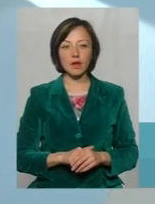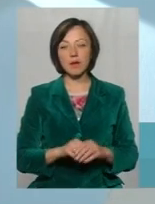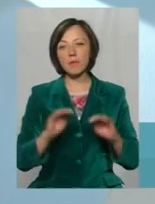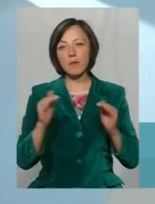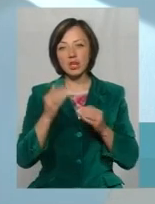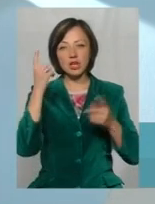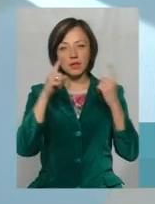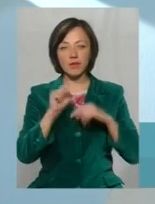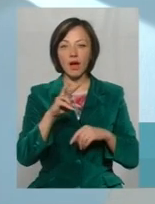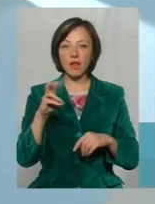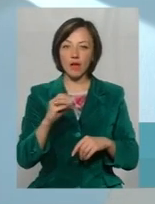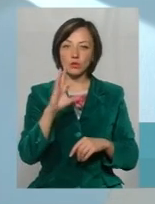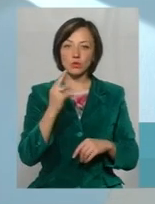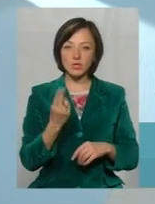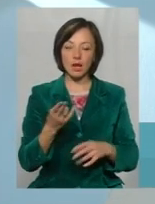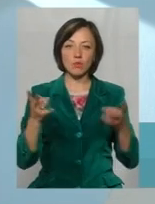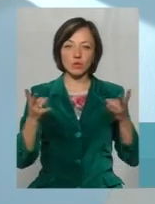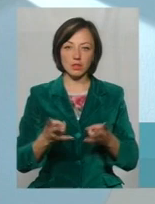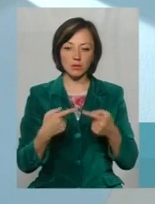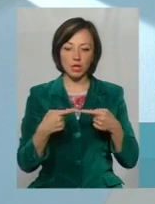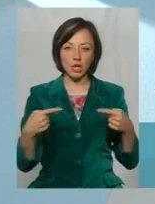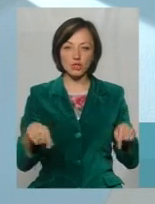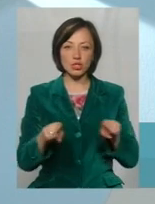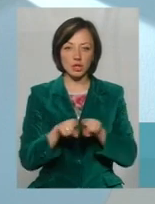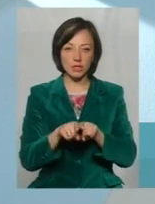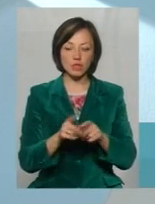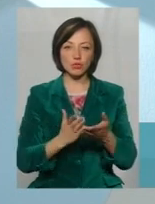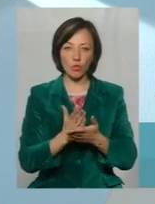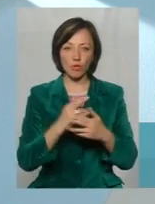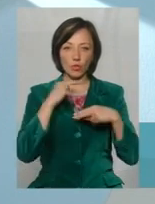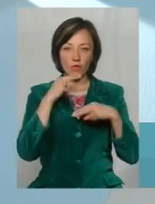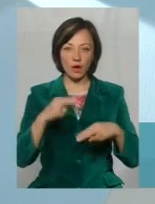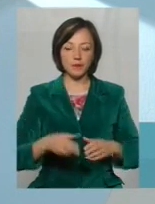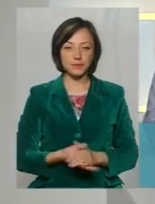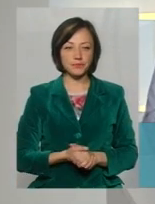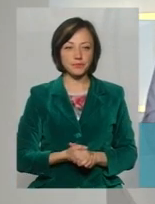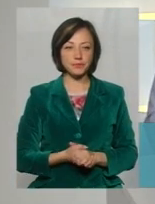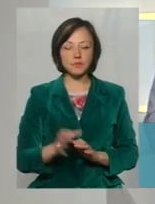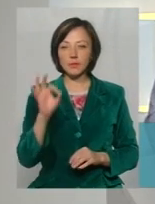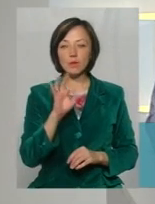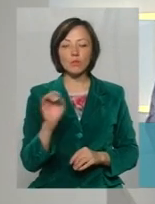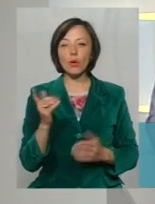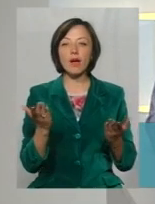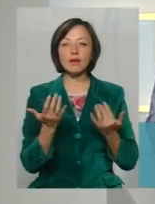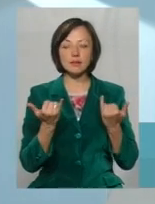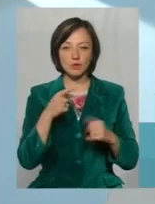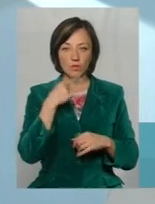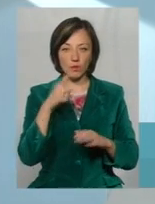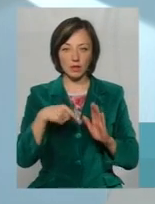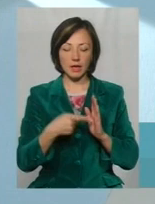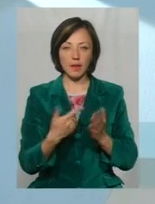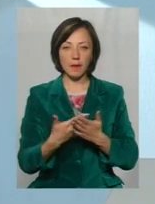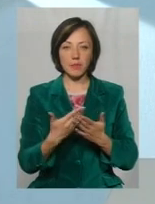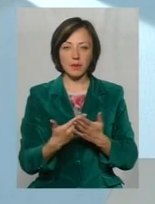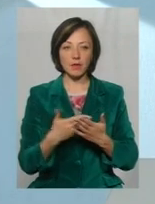креативні, але соціально такі потрібні речі теж заслуговують уваги. От про які саме ви зараз говорите? Наприклад,